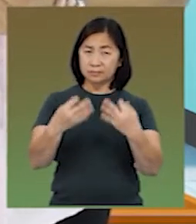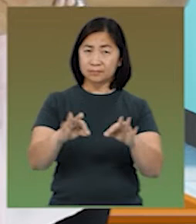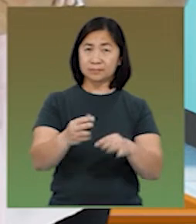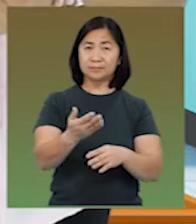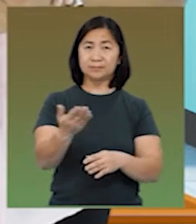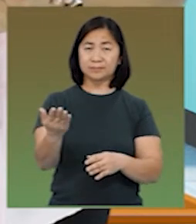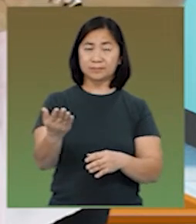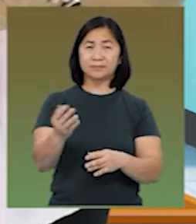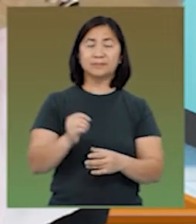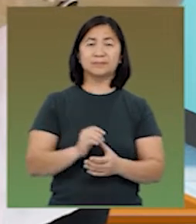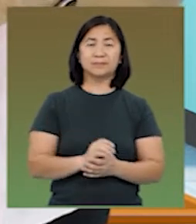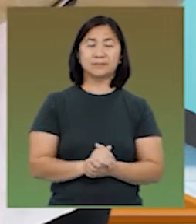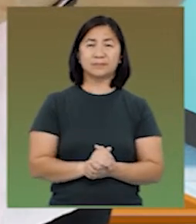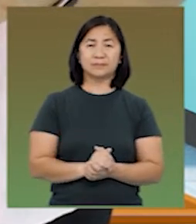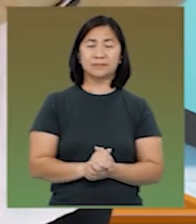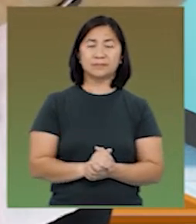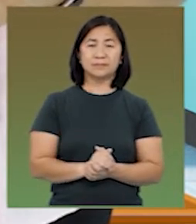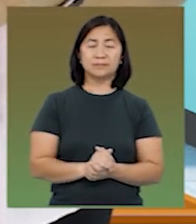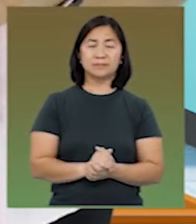Naisulat na ba?